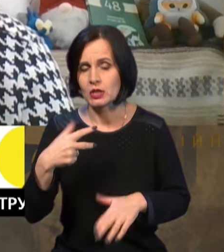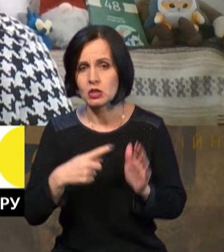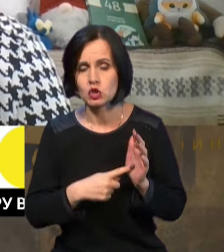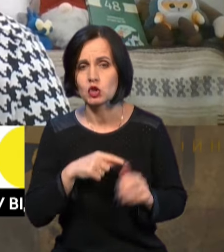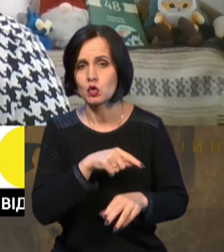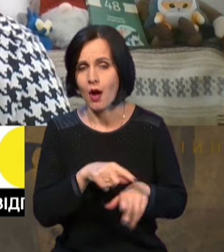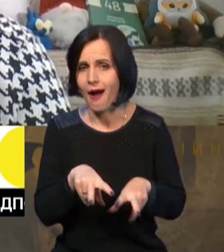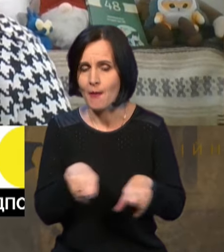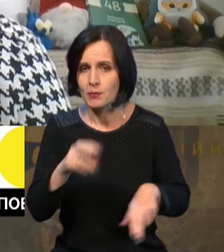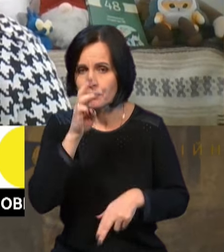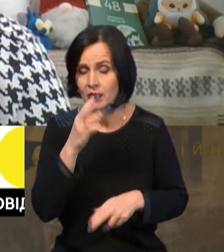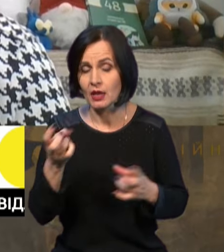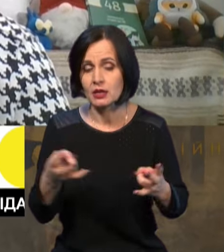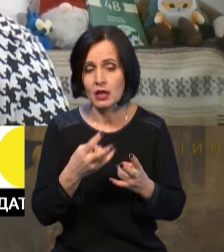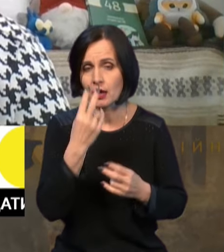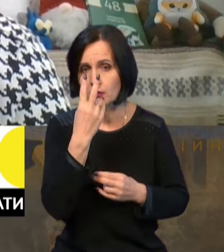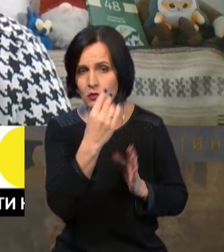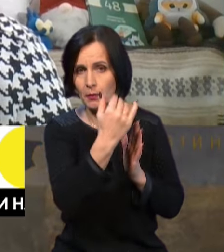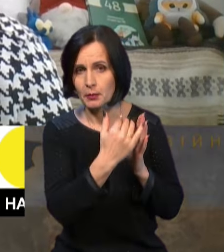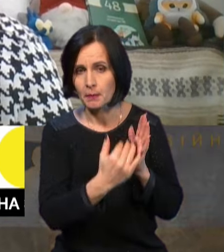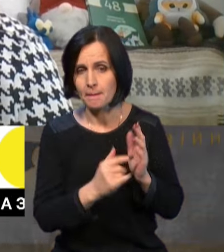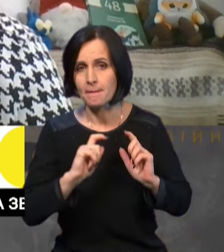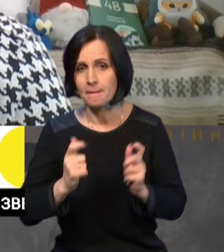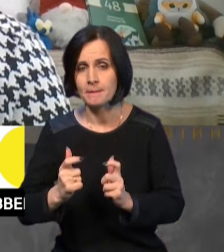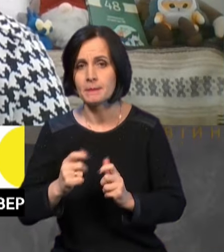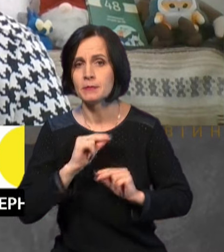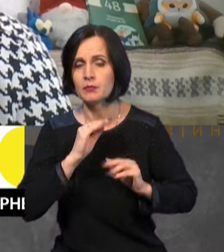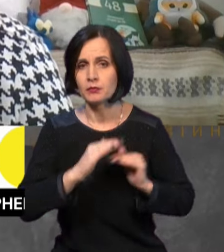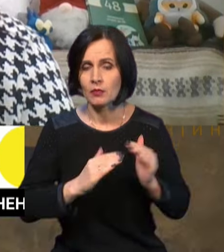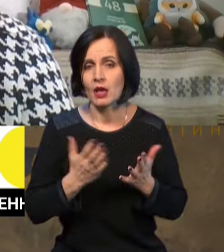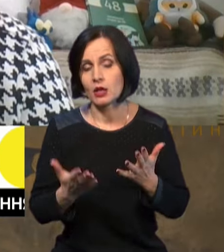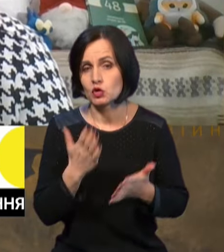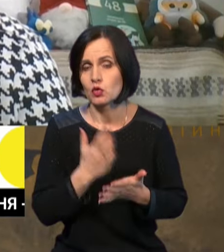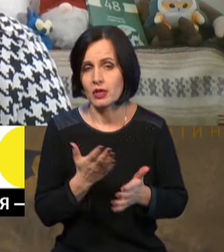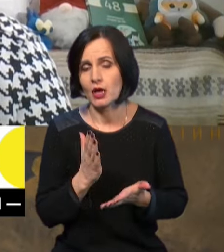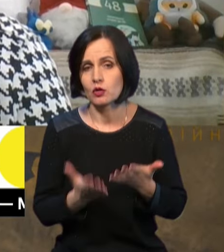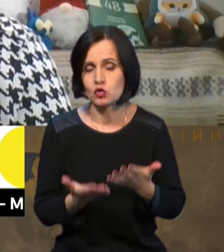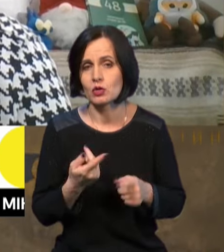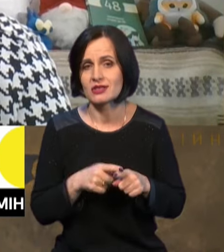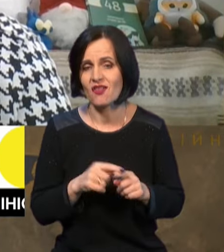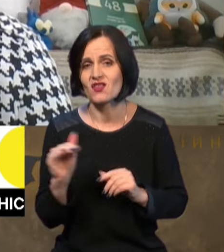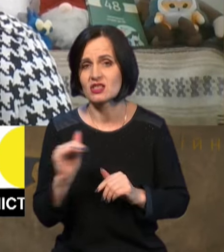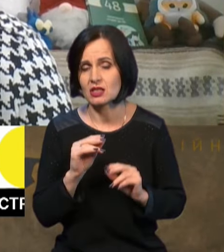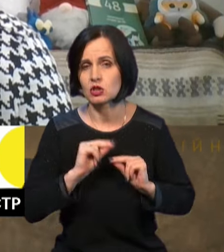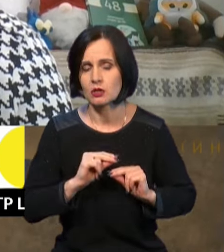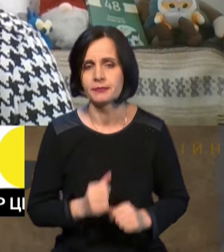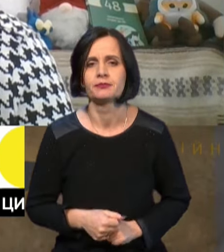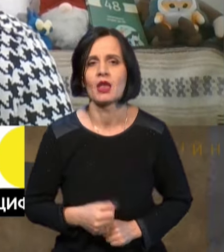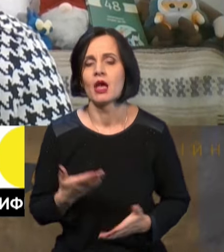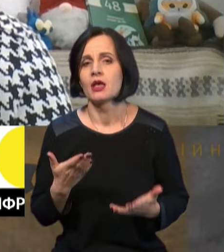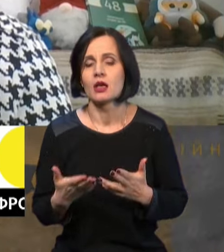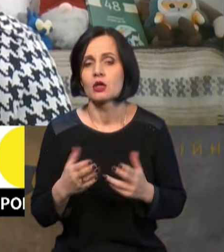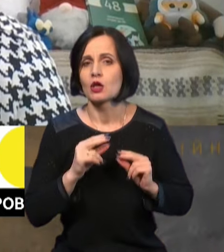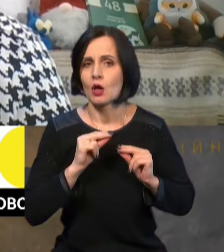плату. І треба дивитися перелік обмежень по тій професії, якщо вони існують, якщо це фізична праця. Які професії доступні